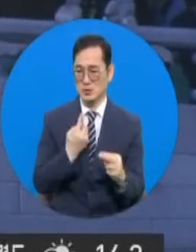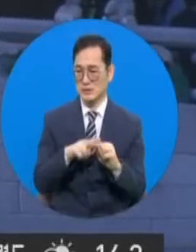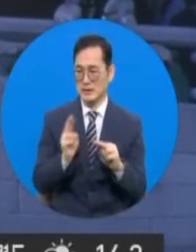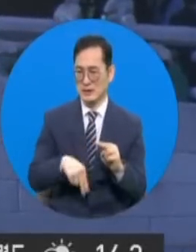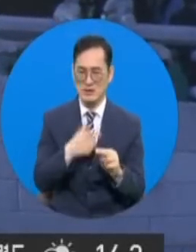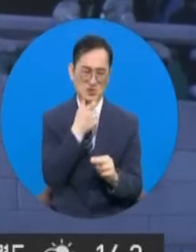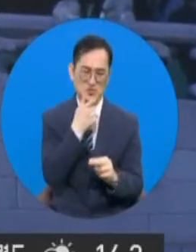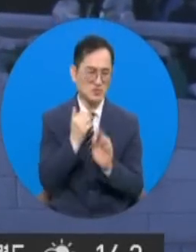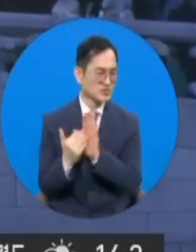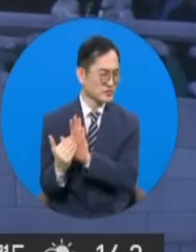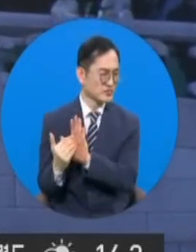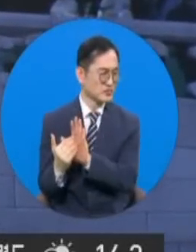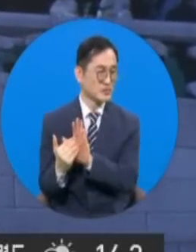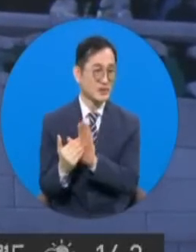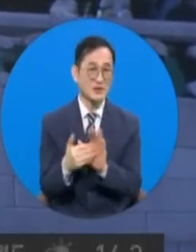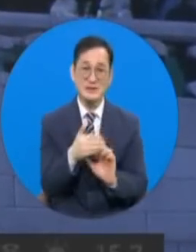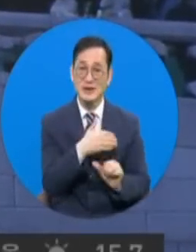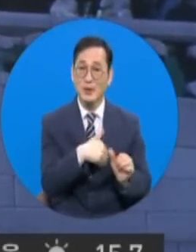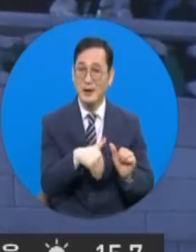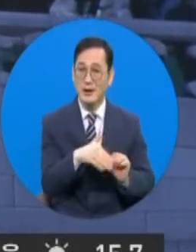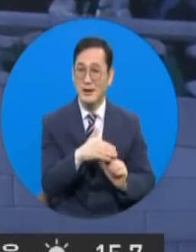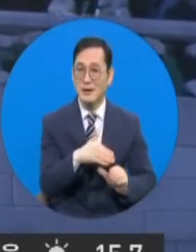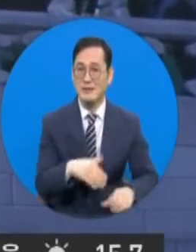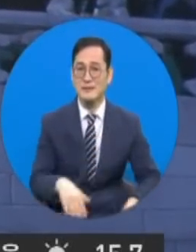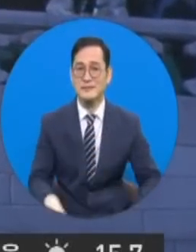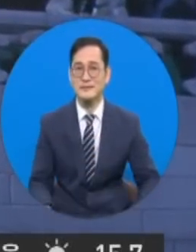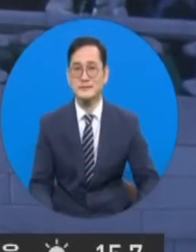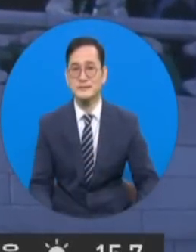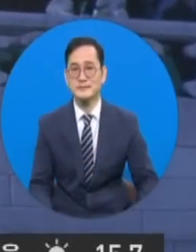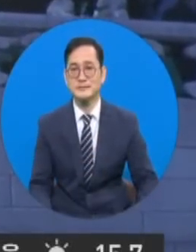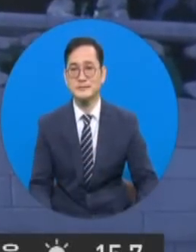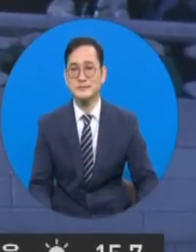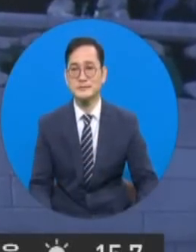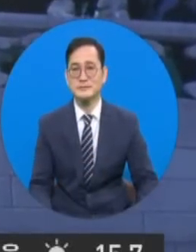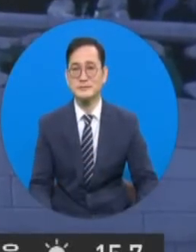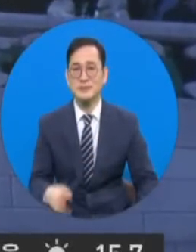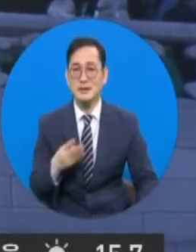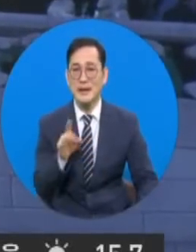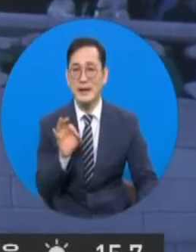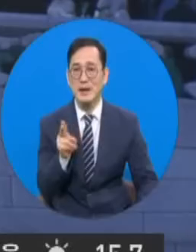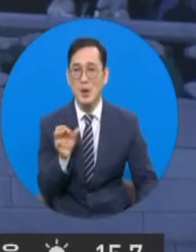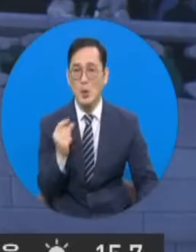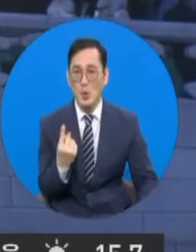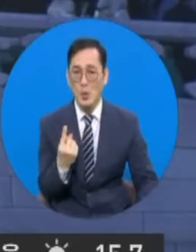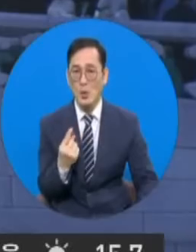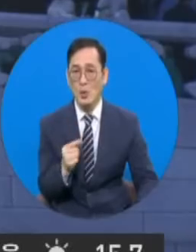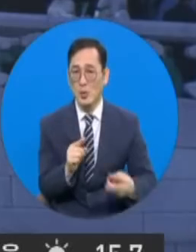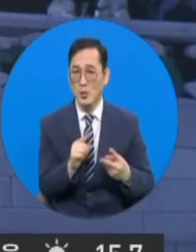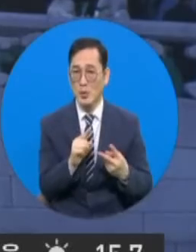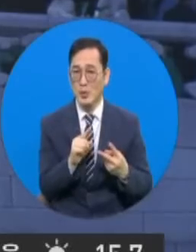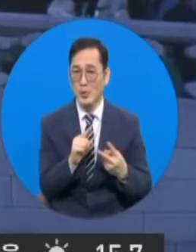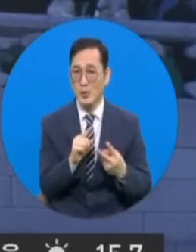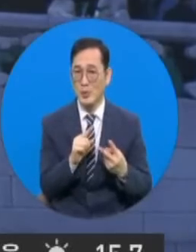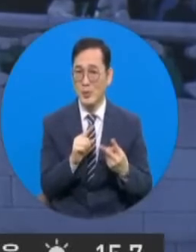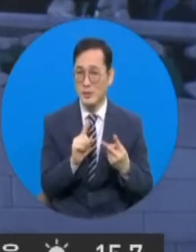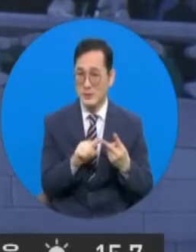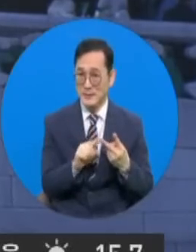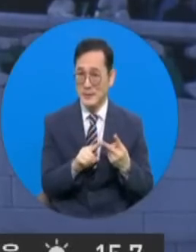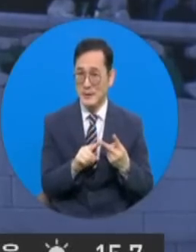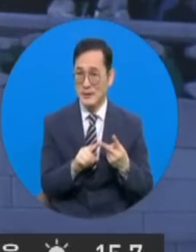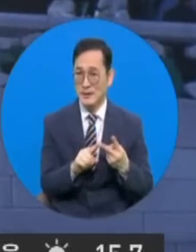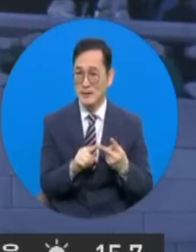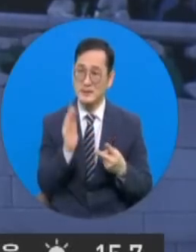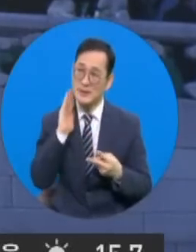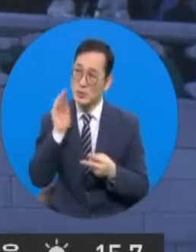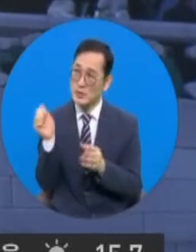강경한 입장이었는데 두 명의 최고위원이 특히 근데 그 중에서 태용 최고위원 같은 경우는 거듭 뭐 대통령실과 당